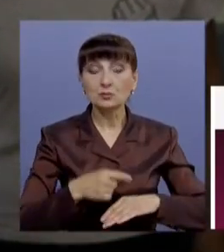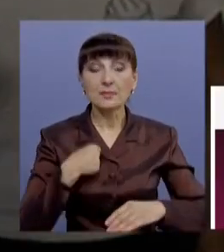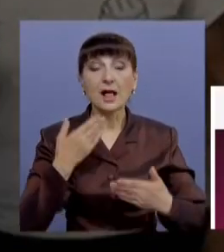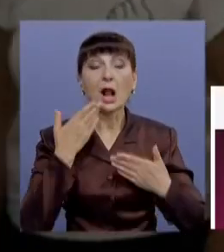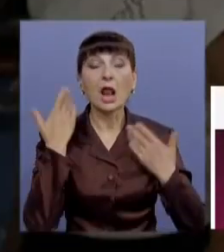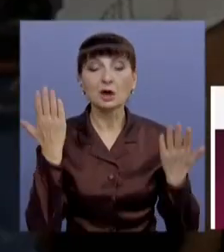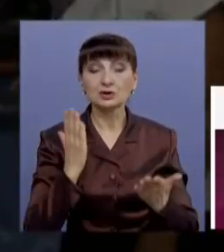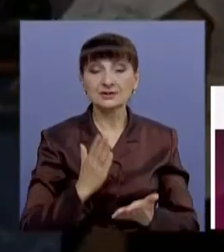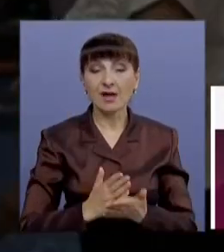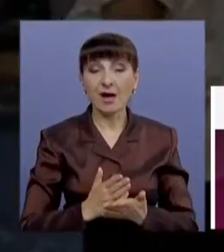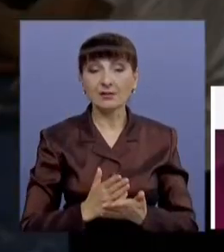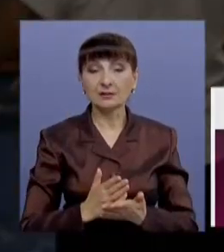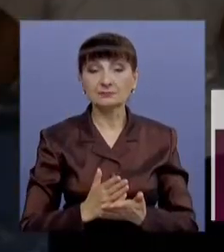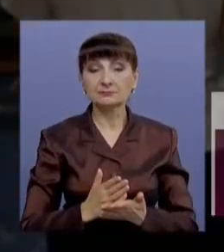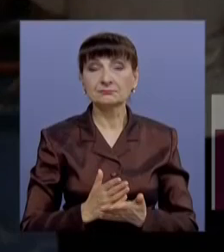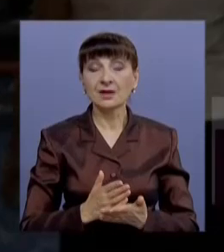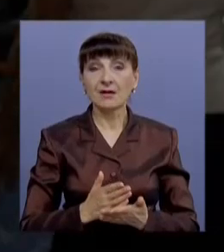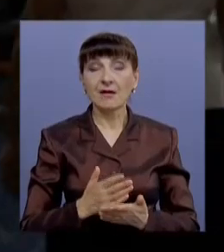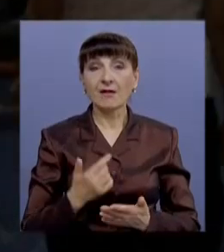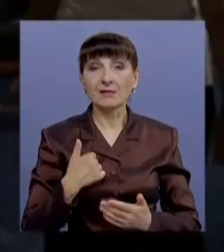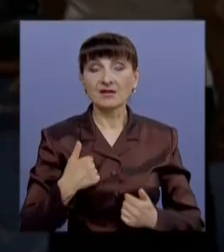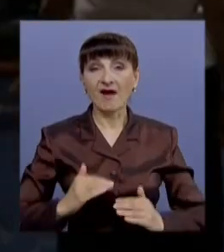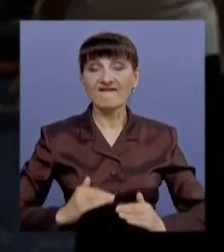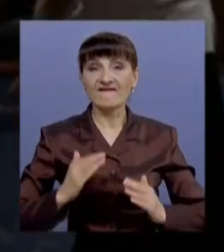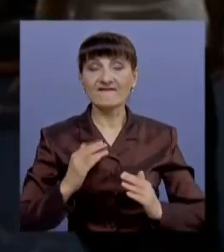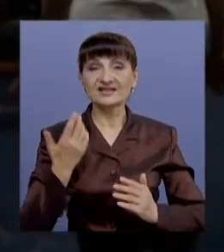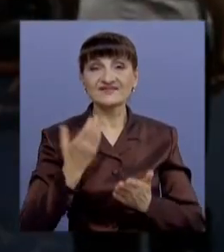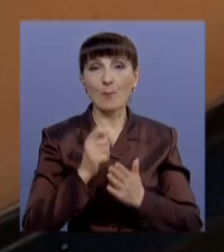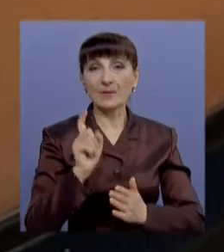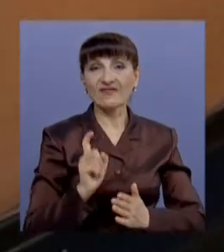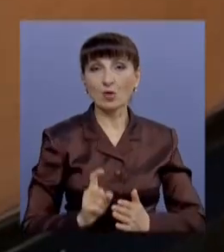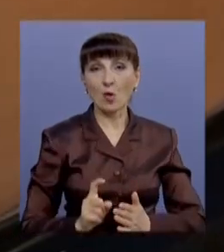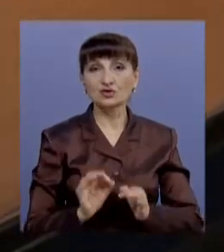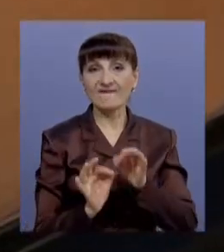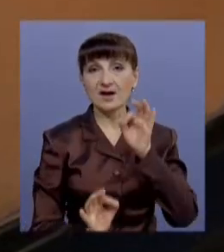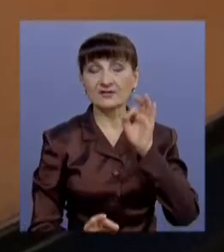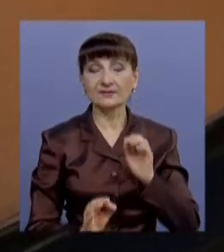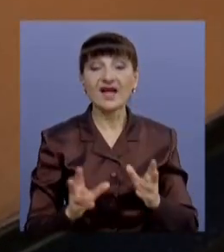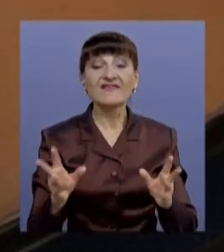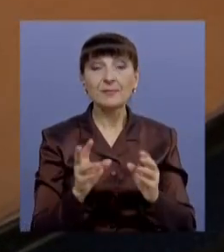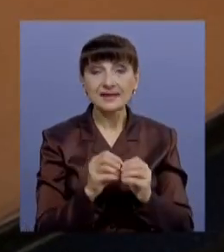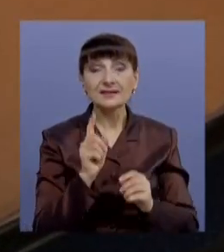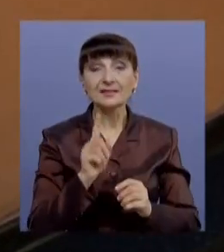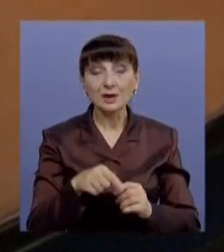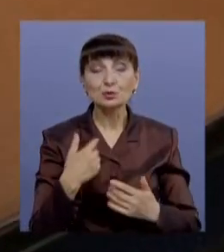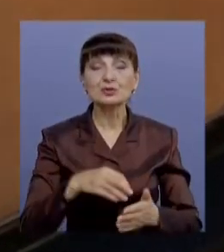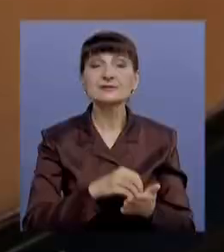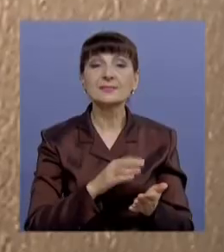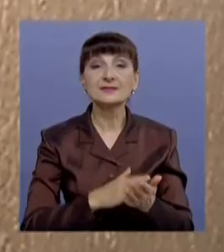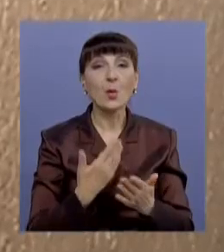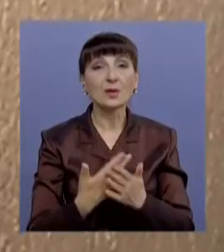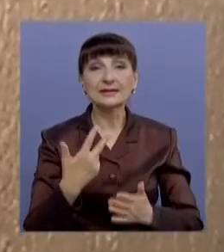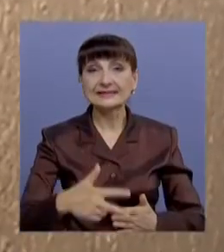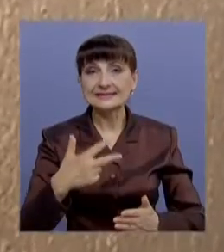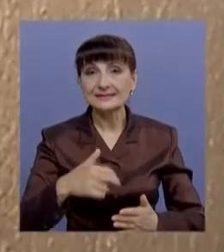легче стало. Ну, как-то выровнялась я со своим позвоночником. Вместе с Любовью Мищенко сюда уже записались около